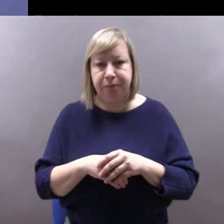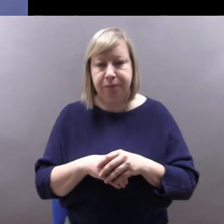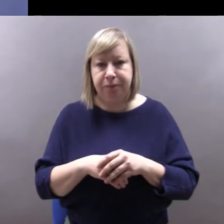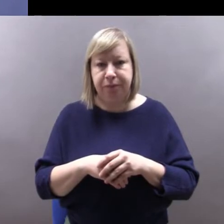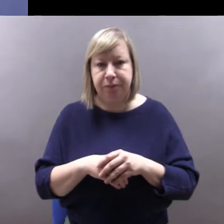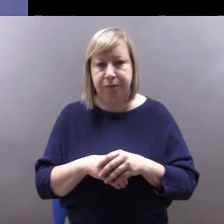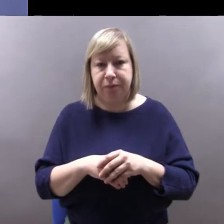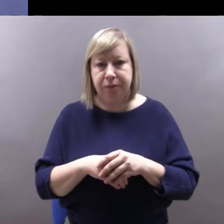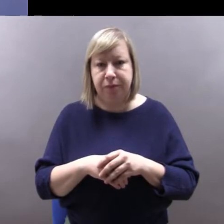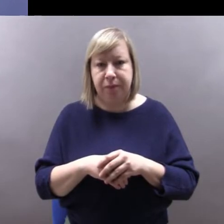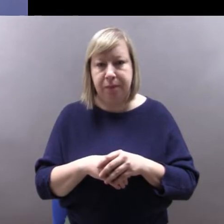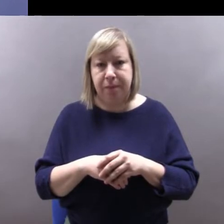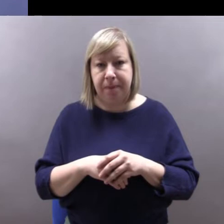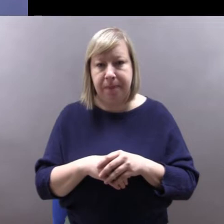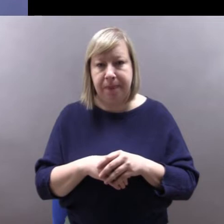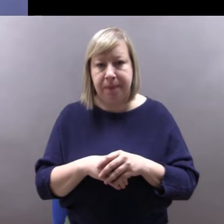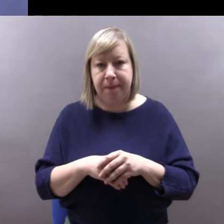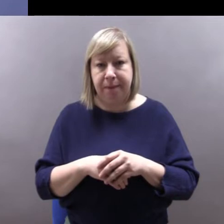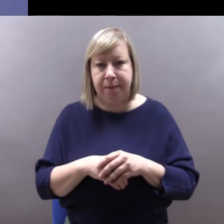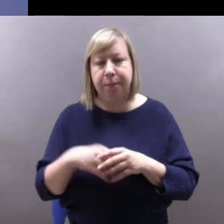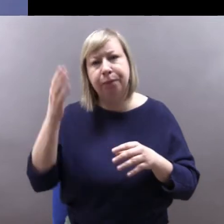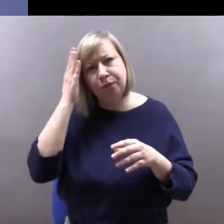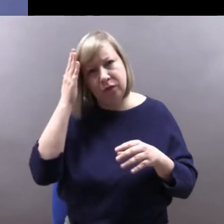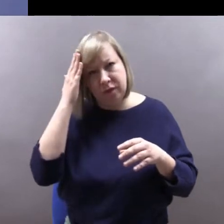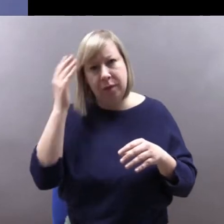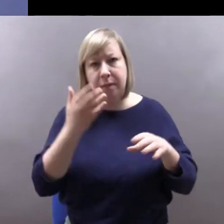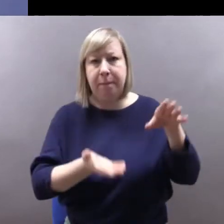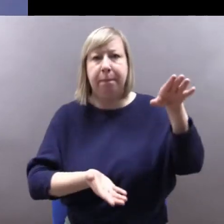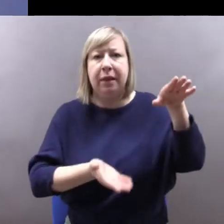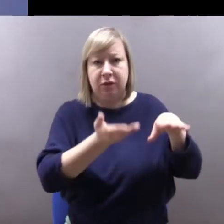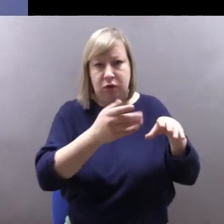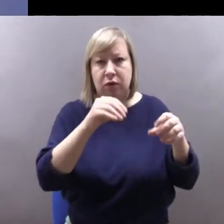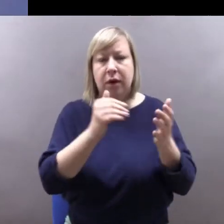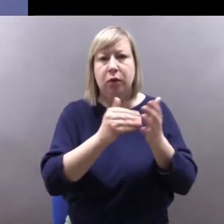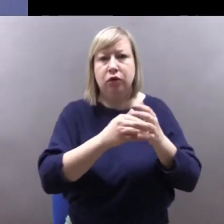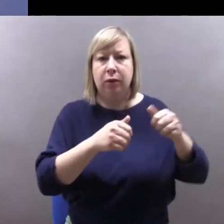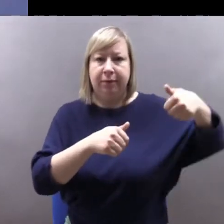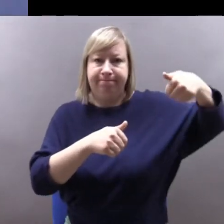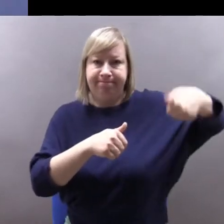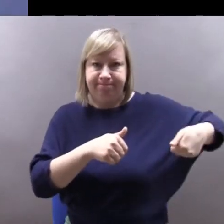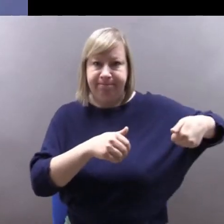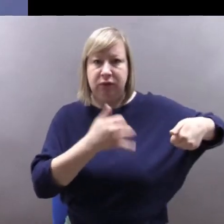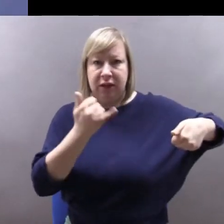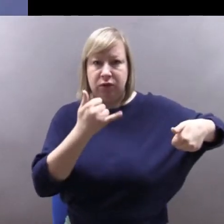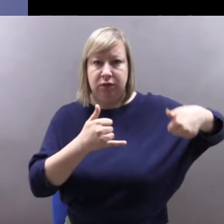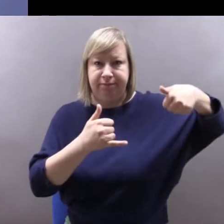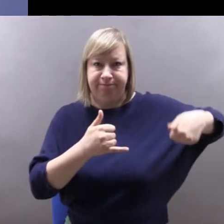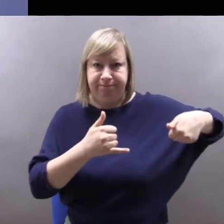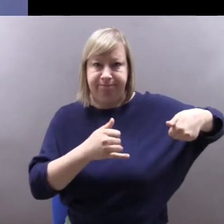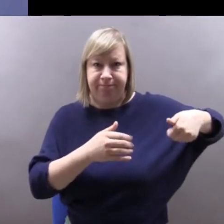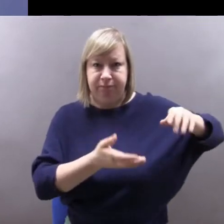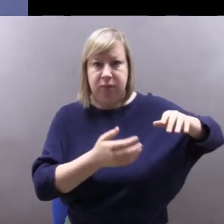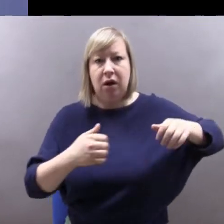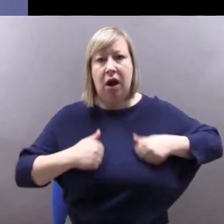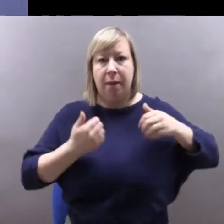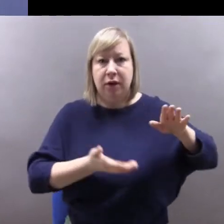bo wiemy, że tam trzeba trzymać sterownik, żeby jechać w górę lub w dół. No a jak